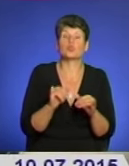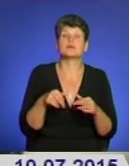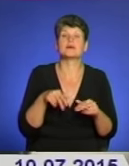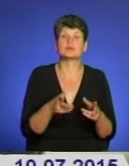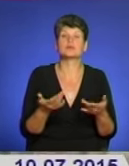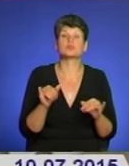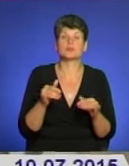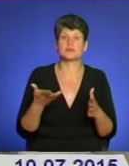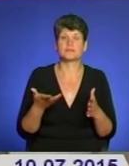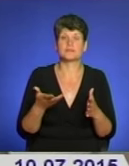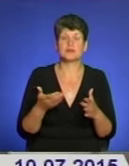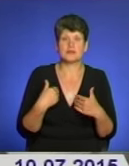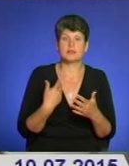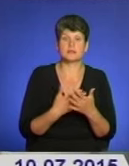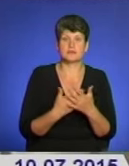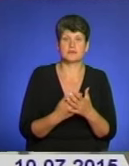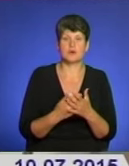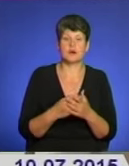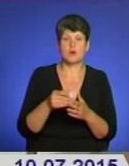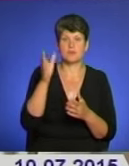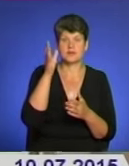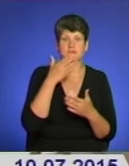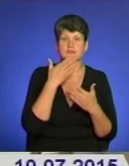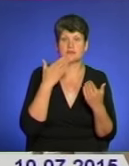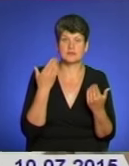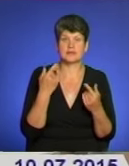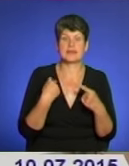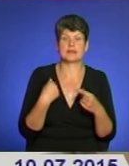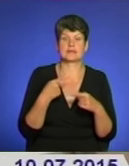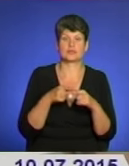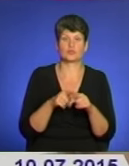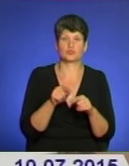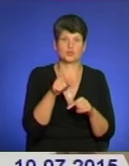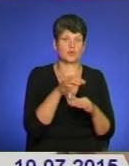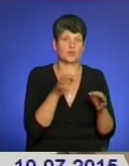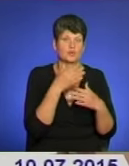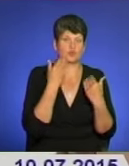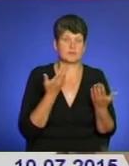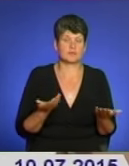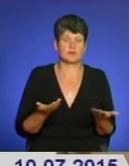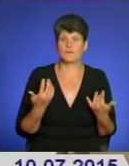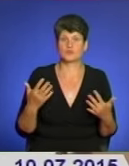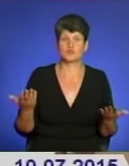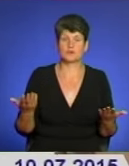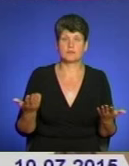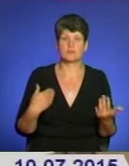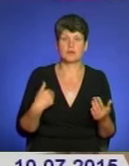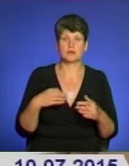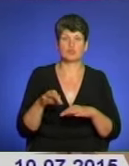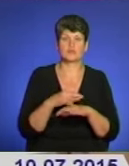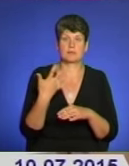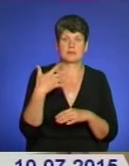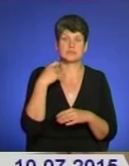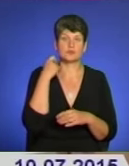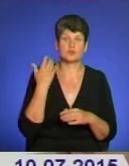куди податися? Я, наприклад, образування такого немає, яким технолог. Тут такого немає нічого. І все. Моєму чоловікові 50,